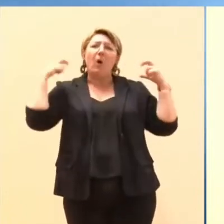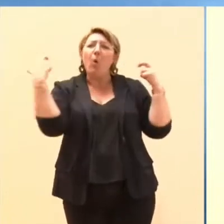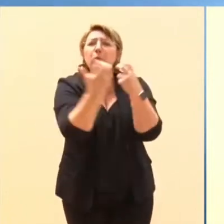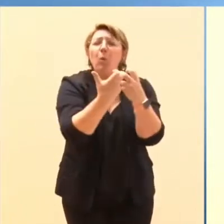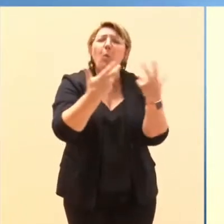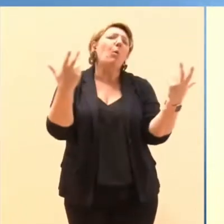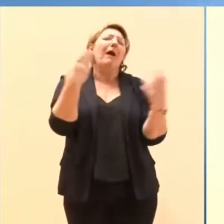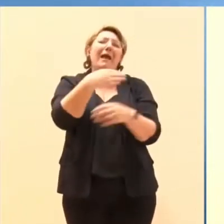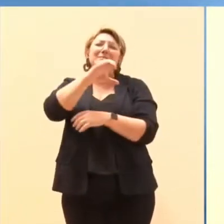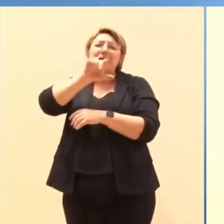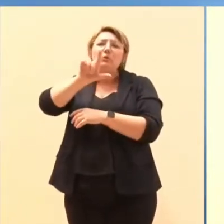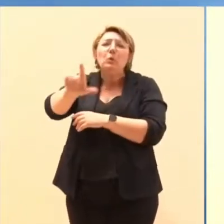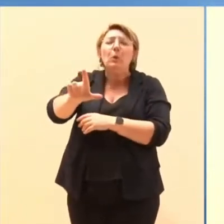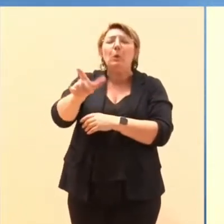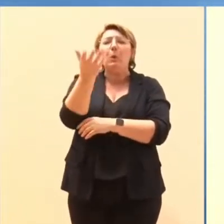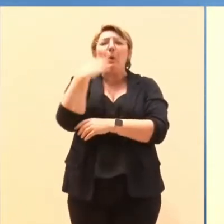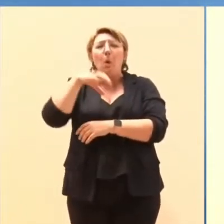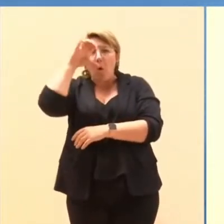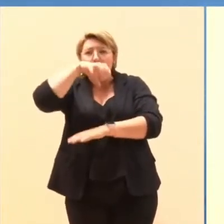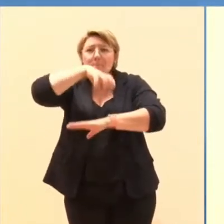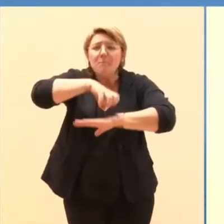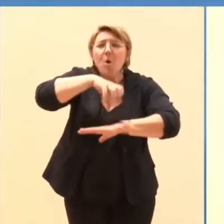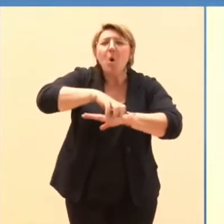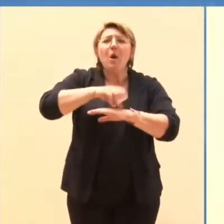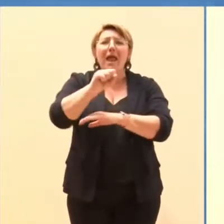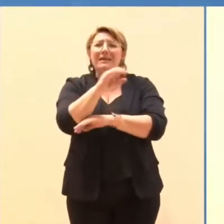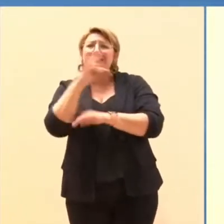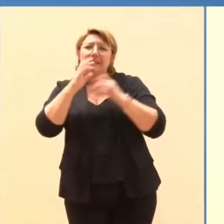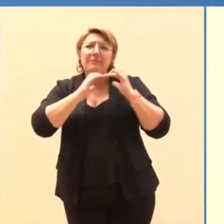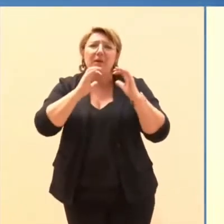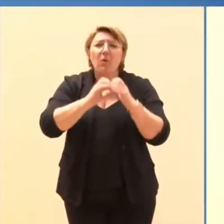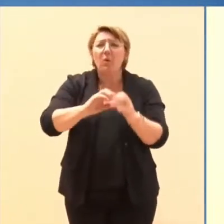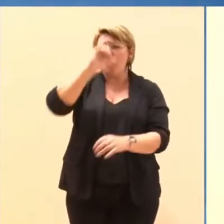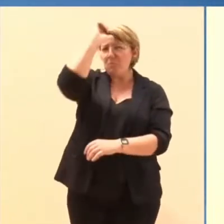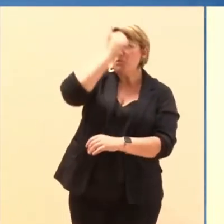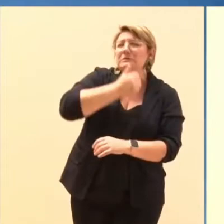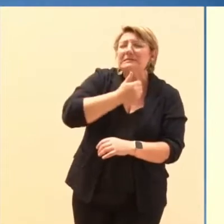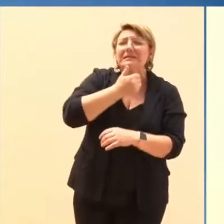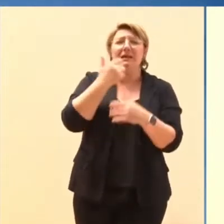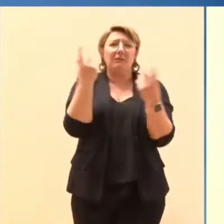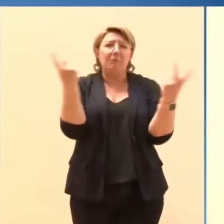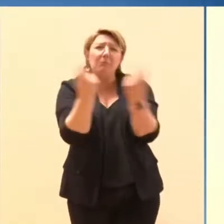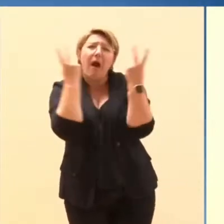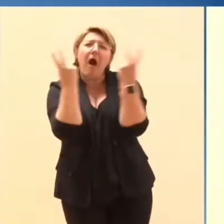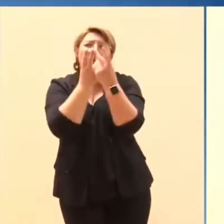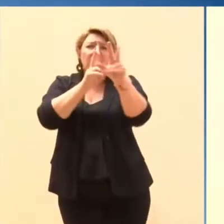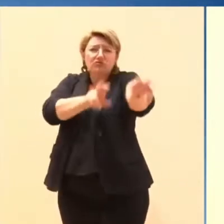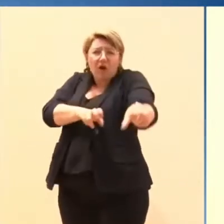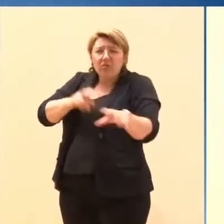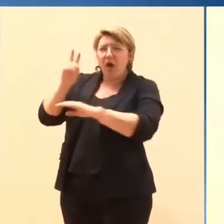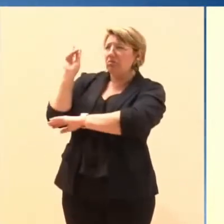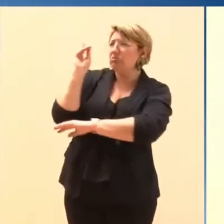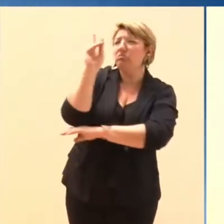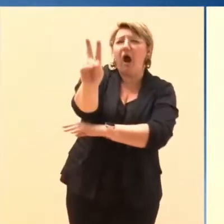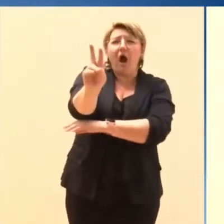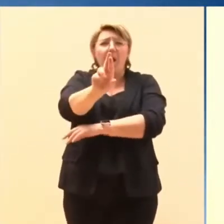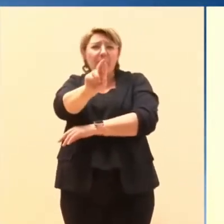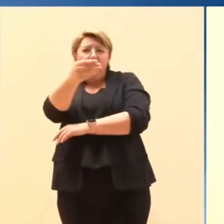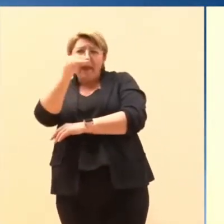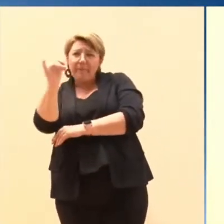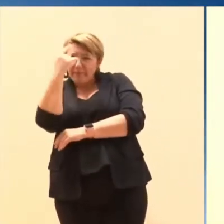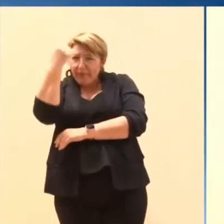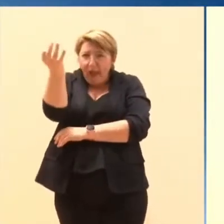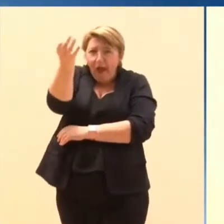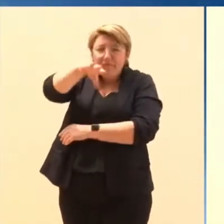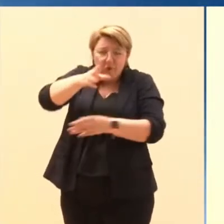Europol, ST Microélectronique et tous les musées, les vastes parcs et jardins, l'arrivée du tram, l'invention du RMI, les